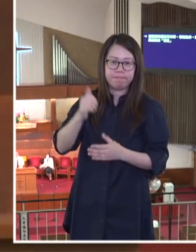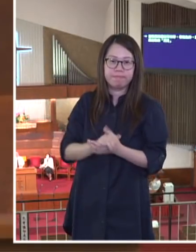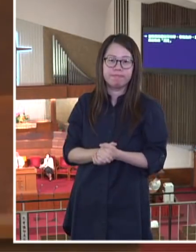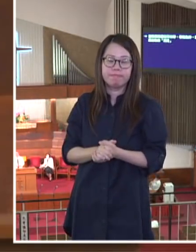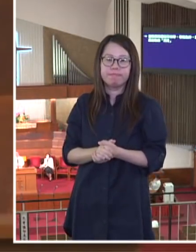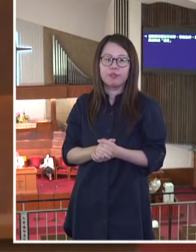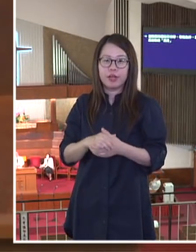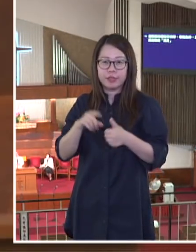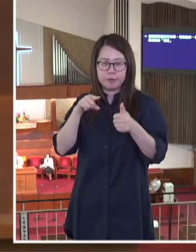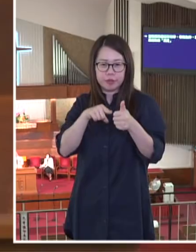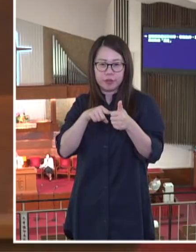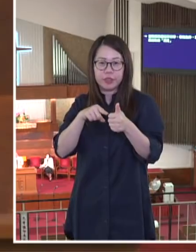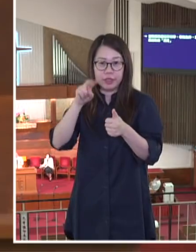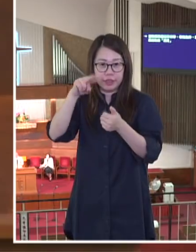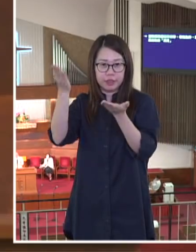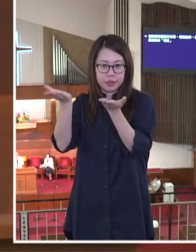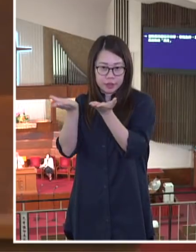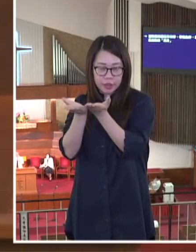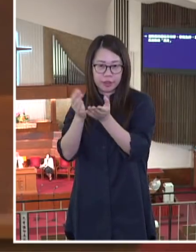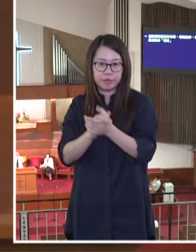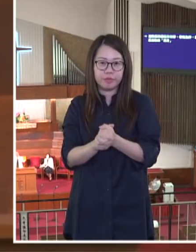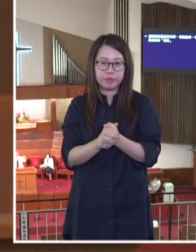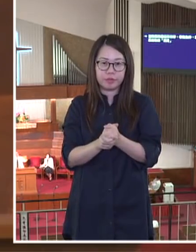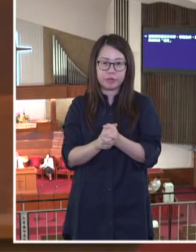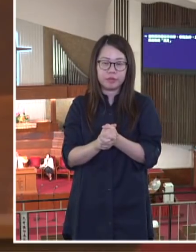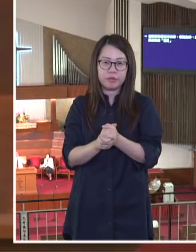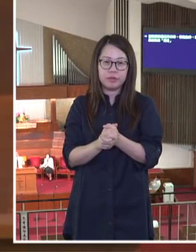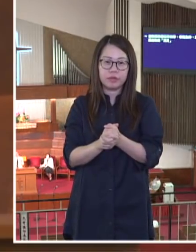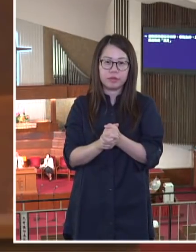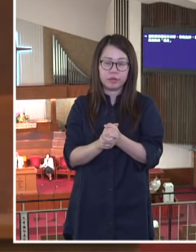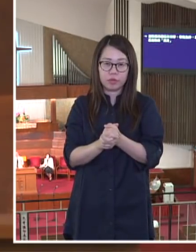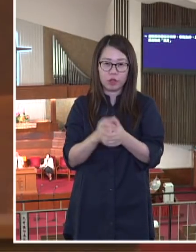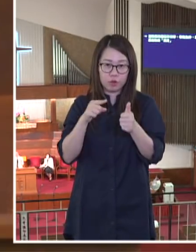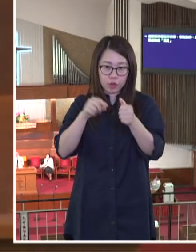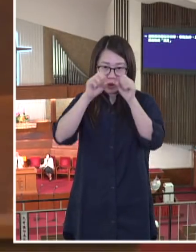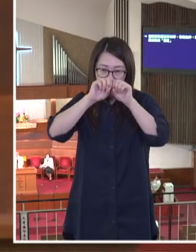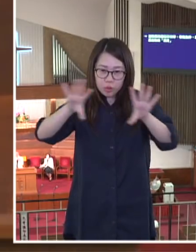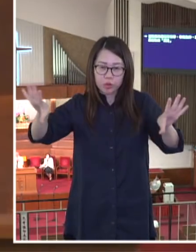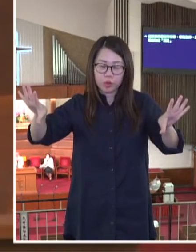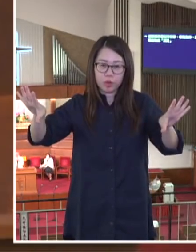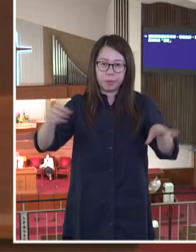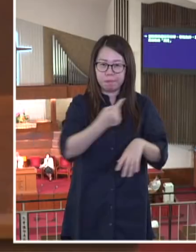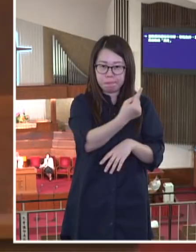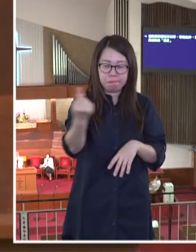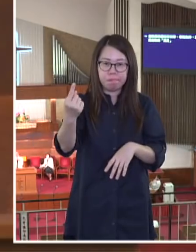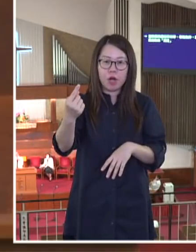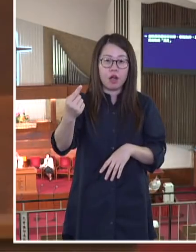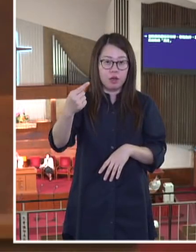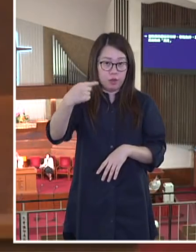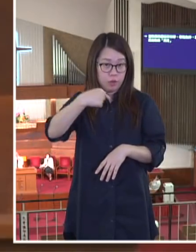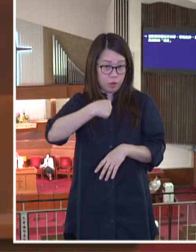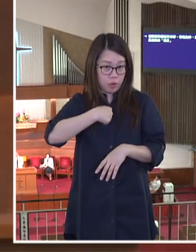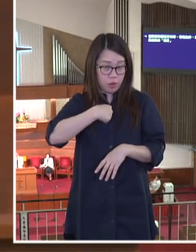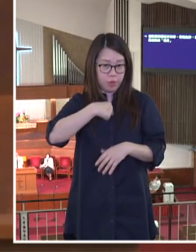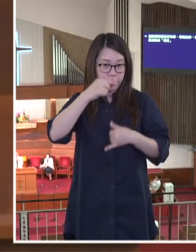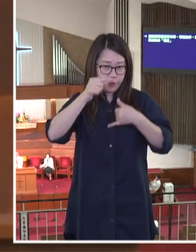证，告诉约书亚知，甚至可能是告诉所有以色列人知，我加勒其实最重